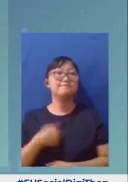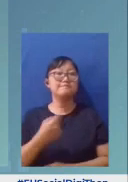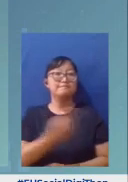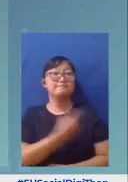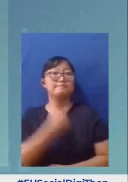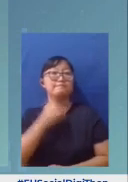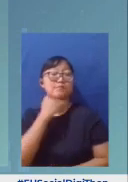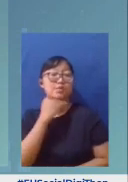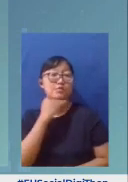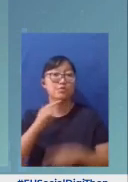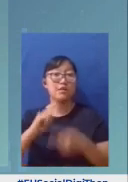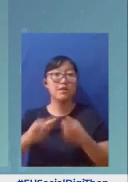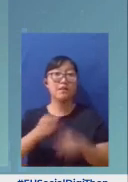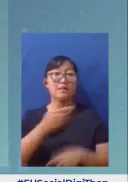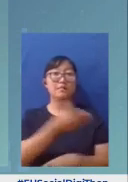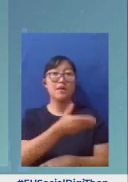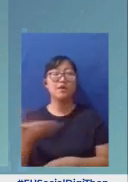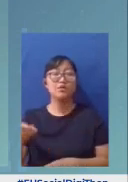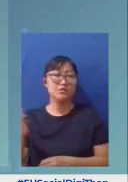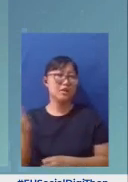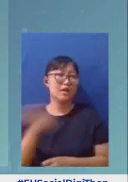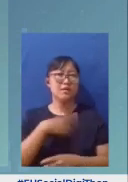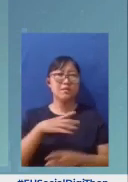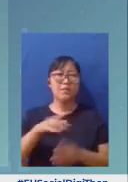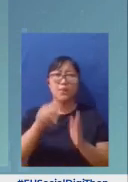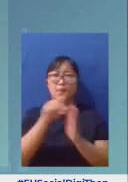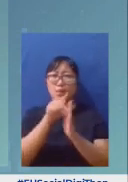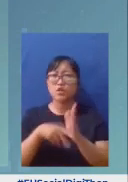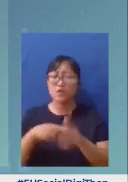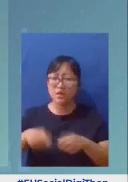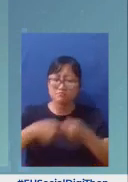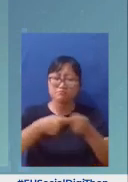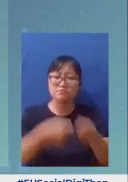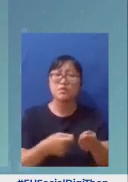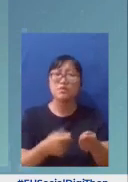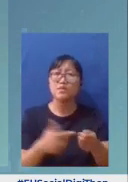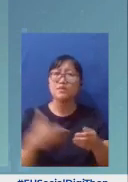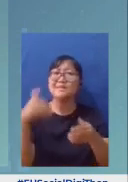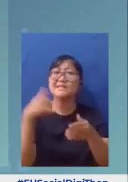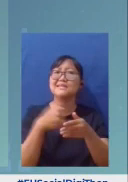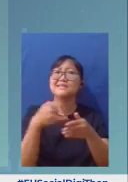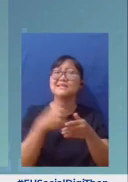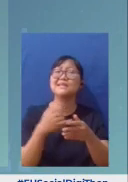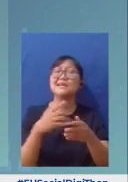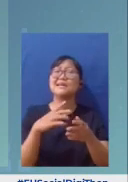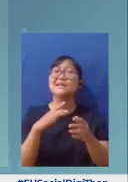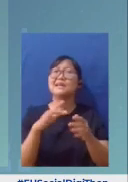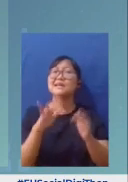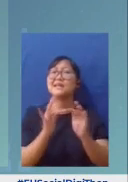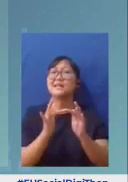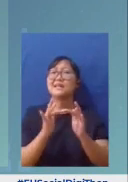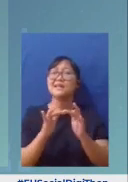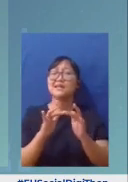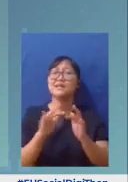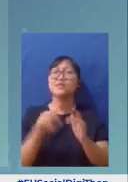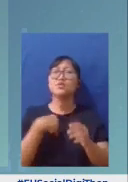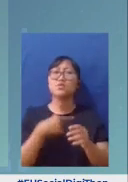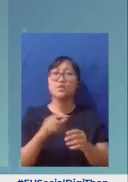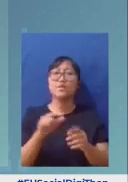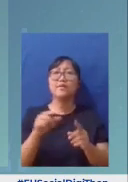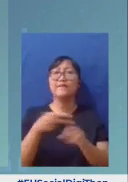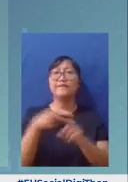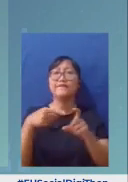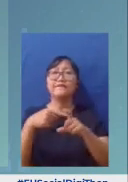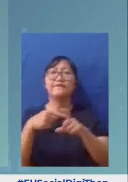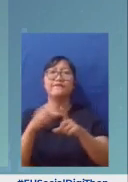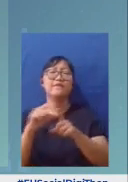teman-teman untuk segera submit proposalnya dan juga mengisi link absensi dan feedback untuk kami untuk perbaikan kedepannya dalam membuat